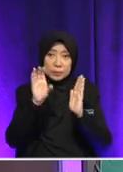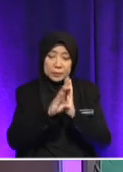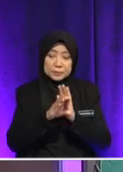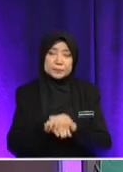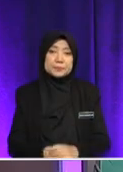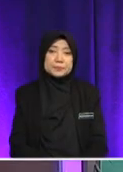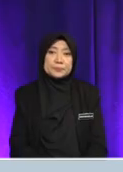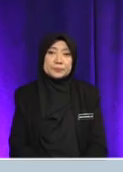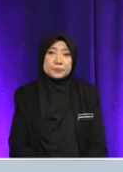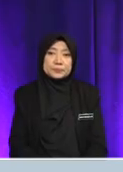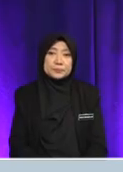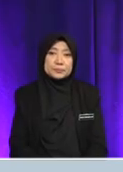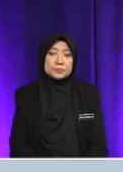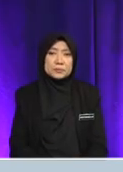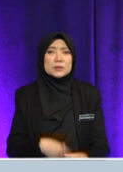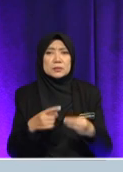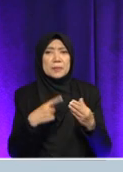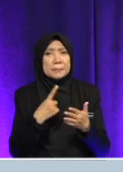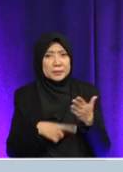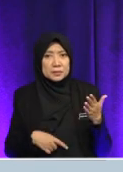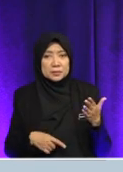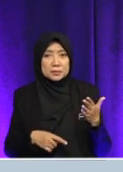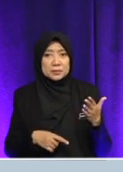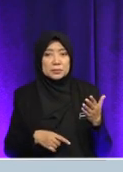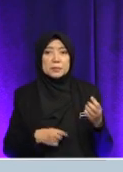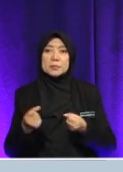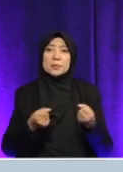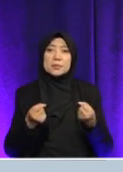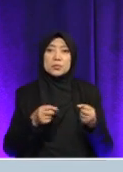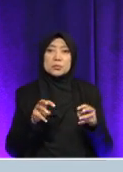oke agak-agak gambar aja nih tentang apa merah pemandu